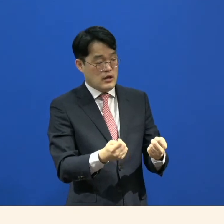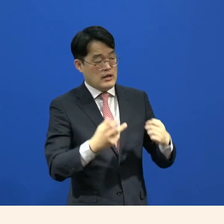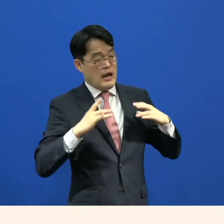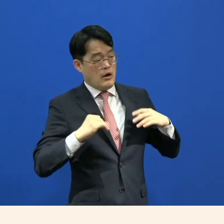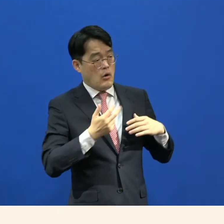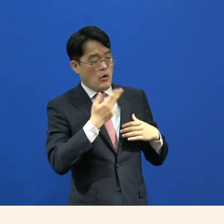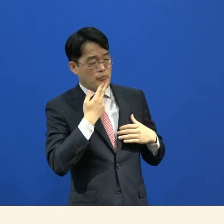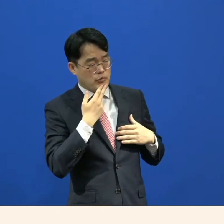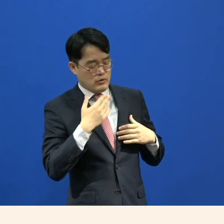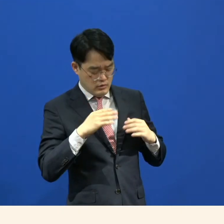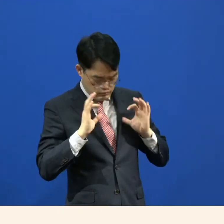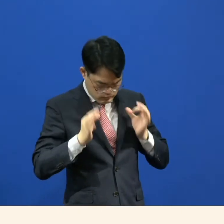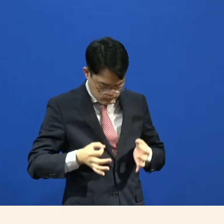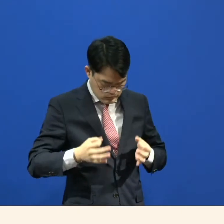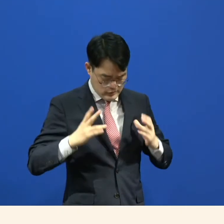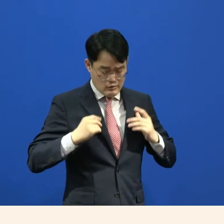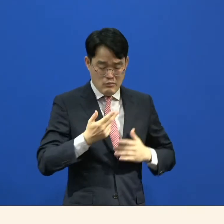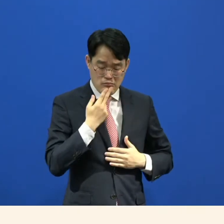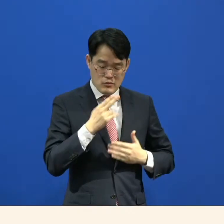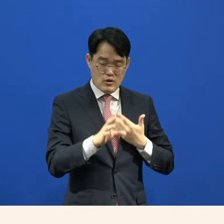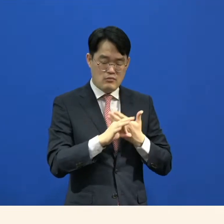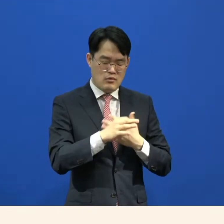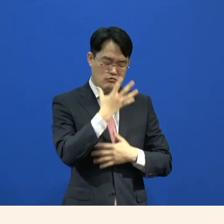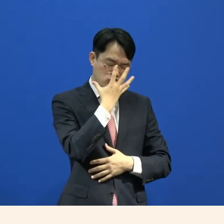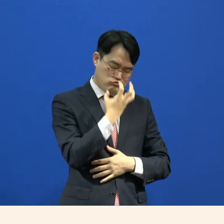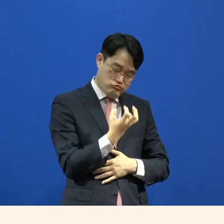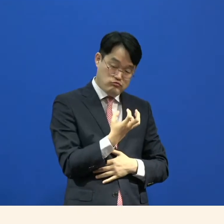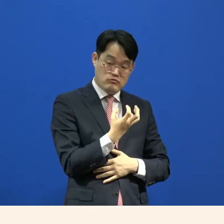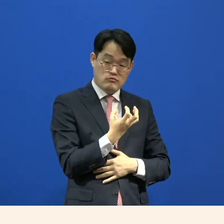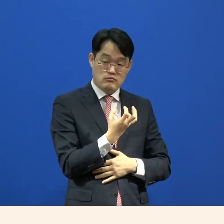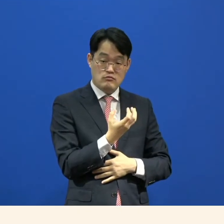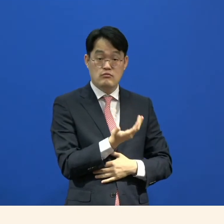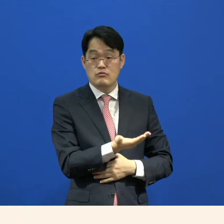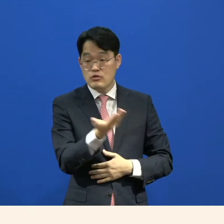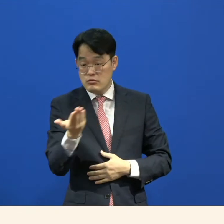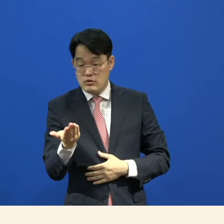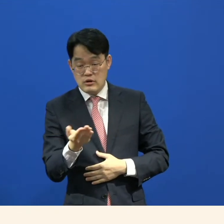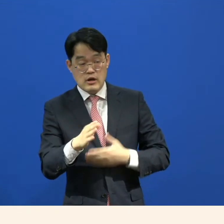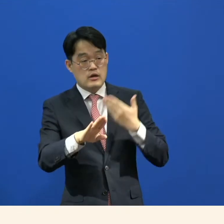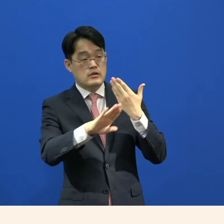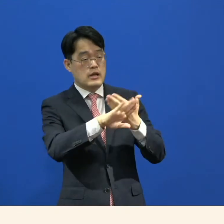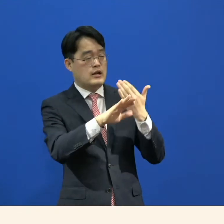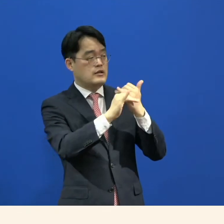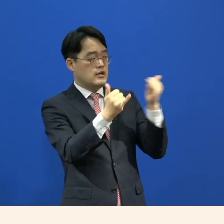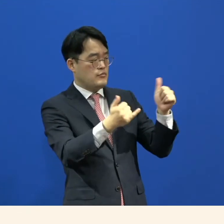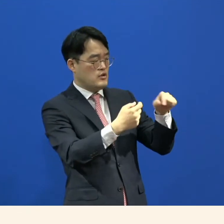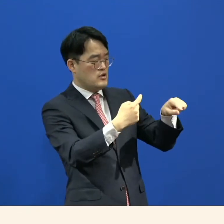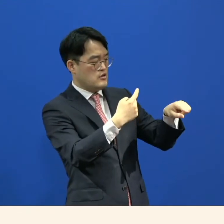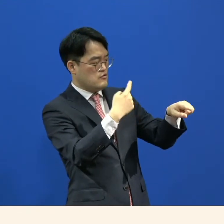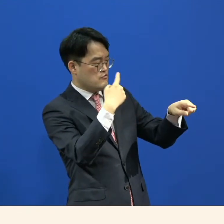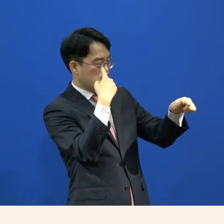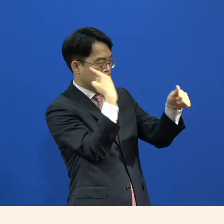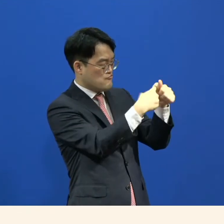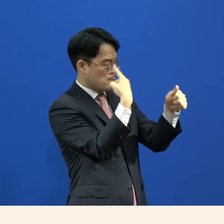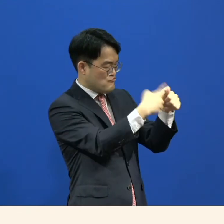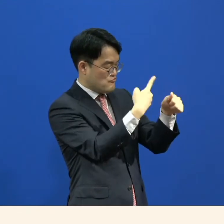여러분, 왜 남을 비난하는 것입니까? 나의 자랑이 끝나고 나면 다른 사람을 비난해야 돼요.